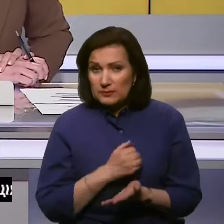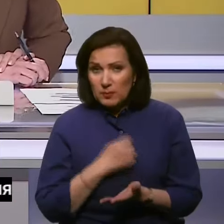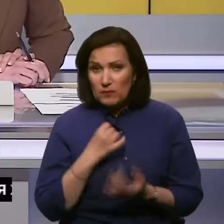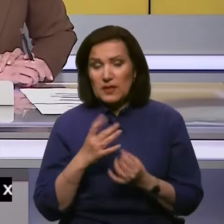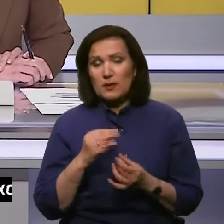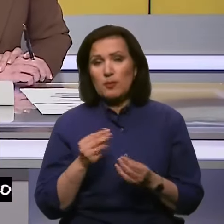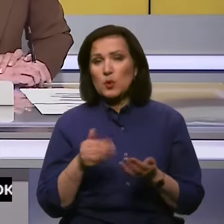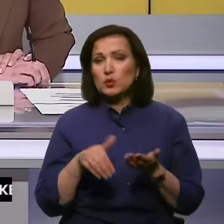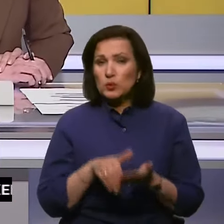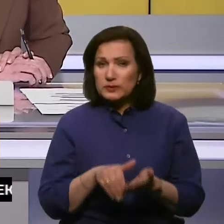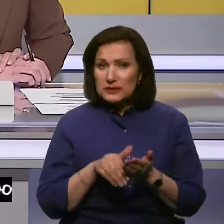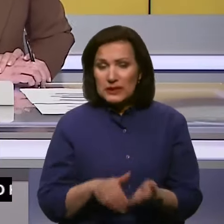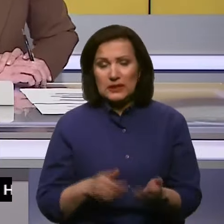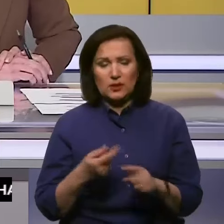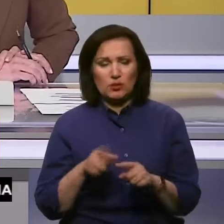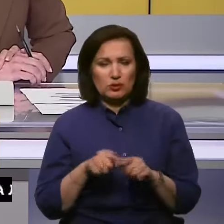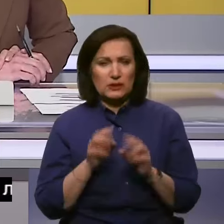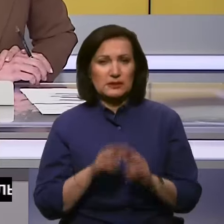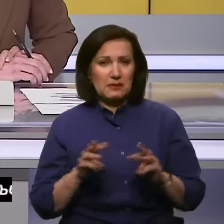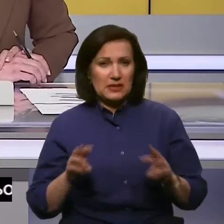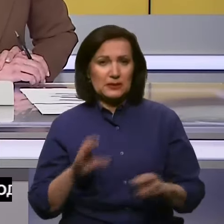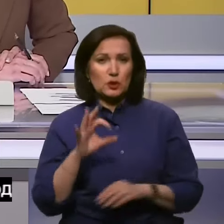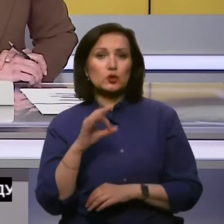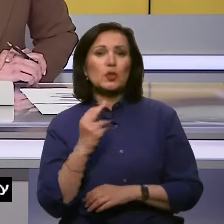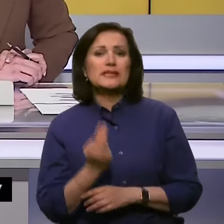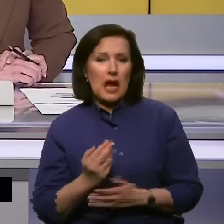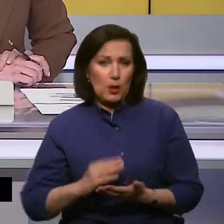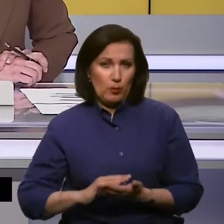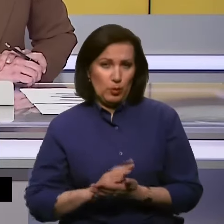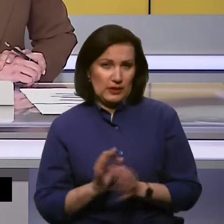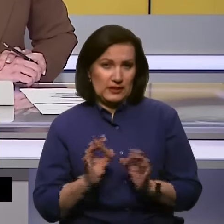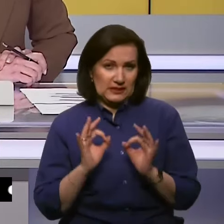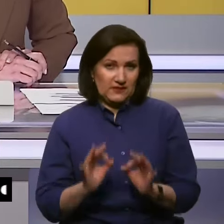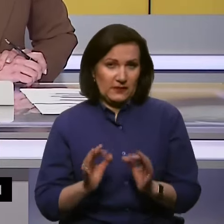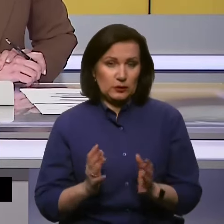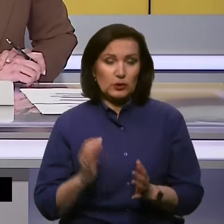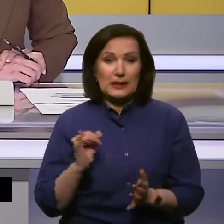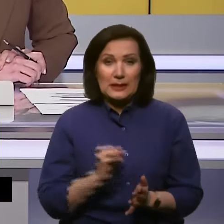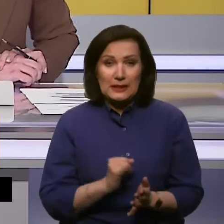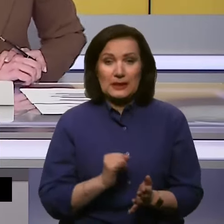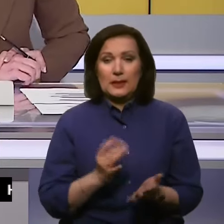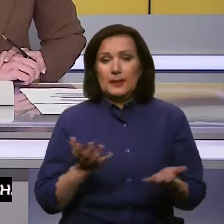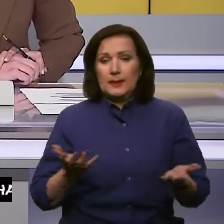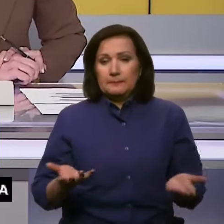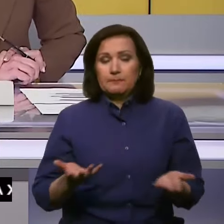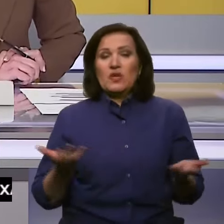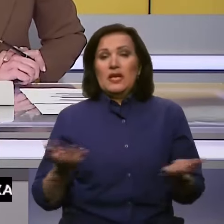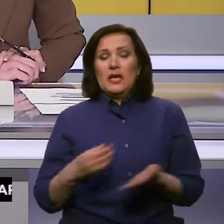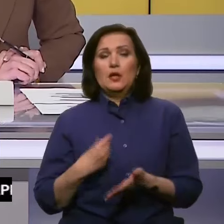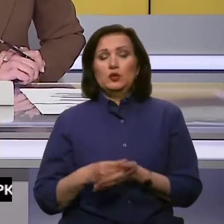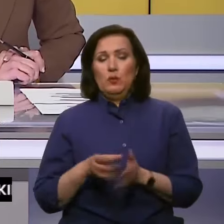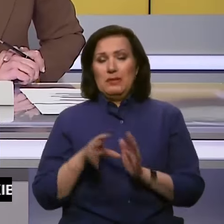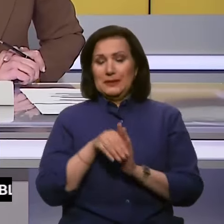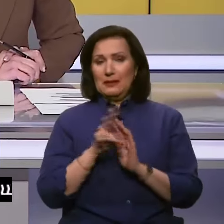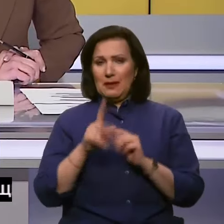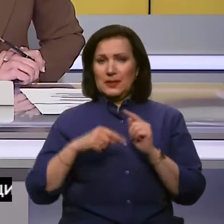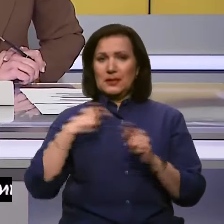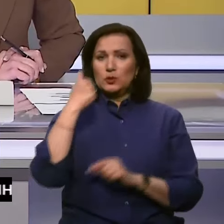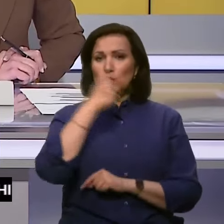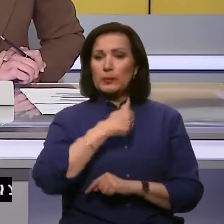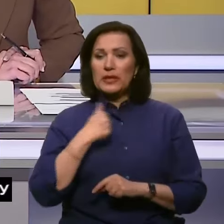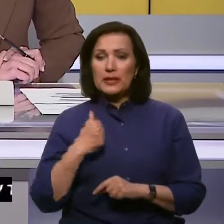Ми збиралися не тільки про пенсії, а й про субсидії, тому що це Міністерство соціальної політики, звісно, і, власне, яка сума закладена на